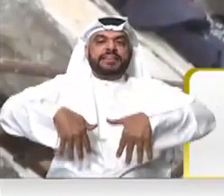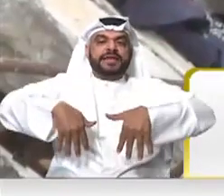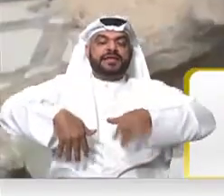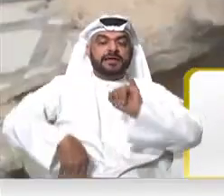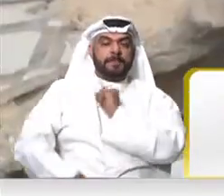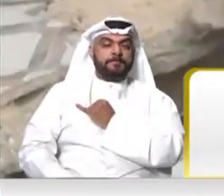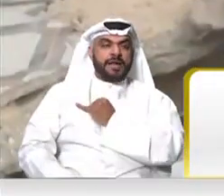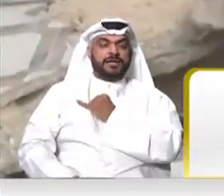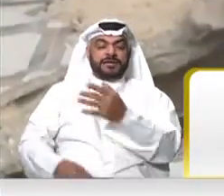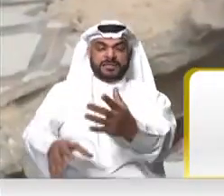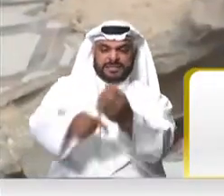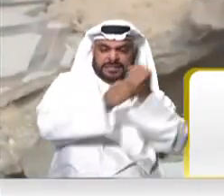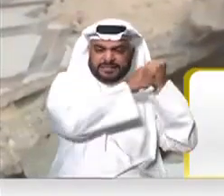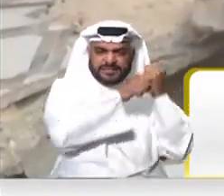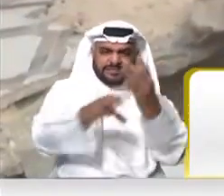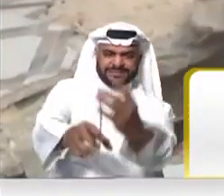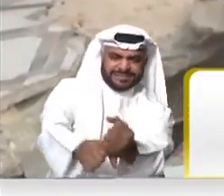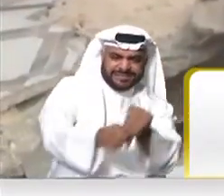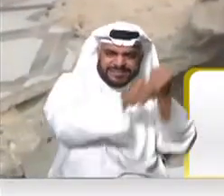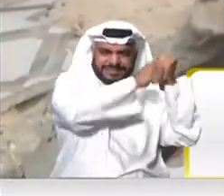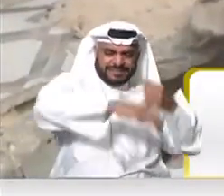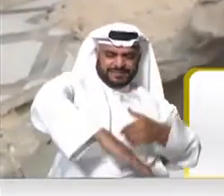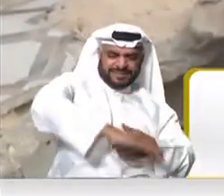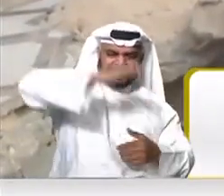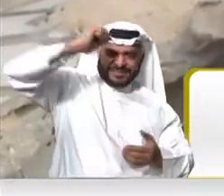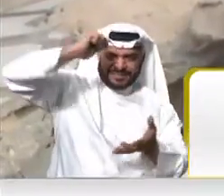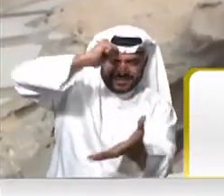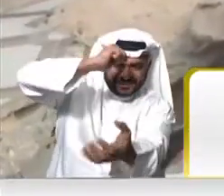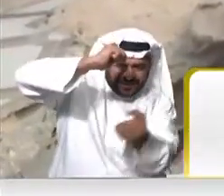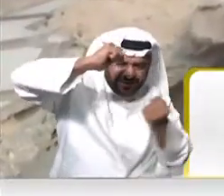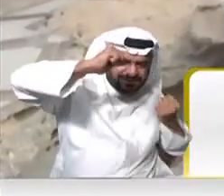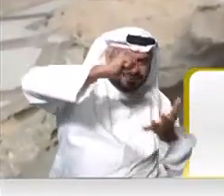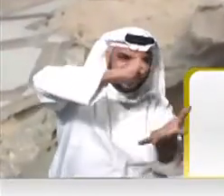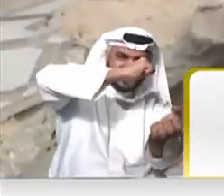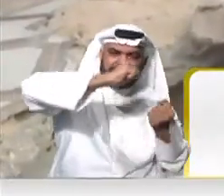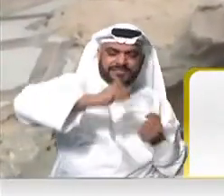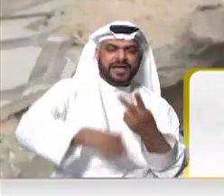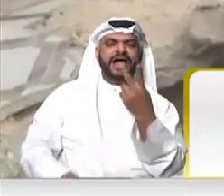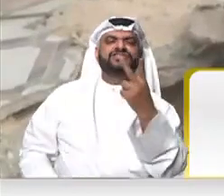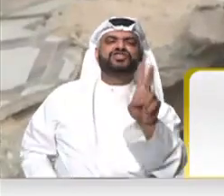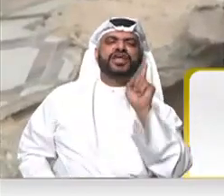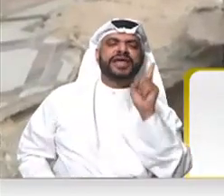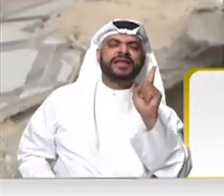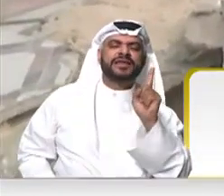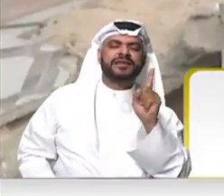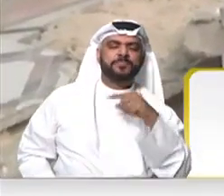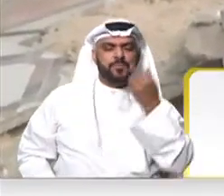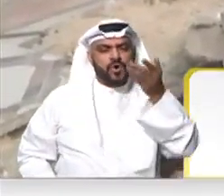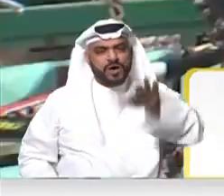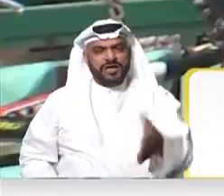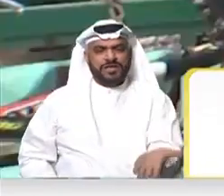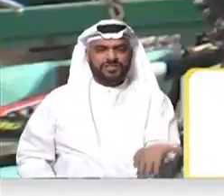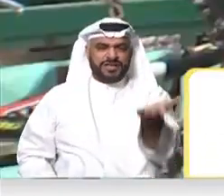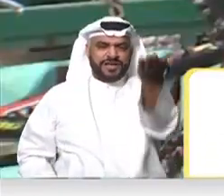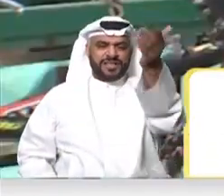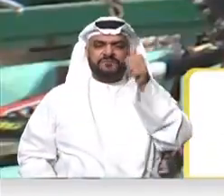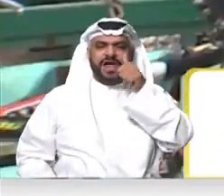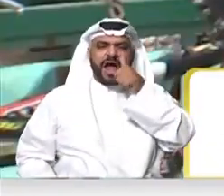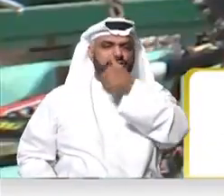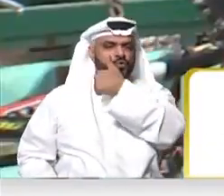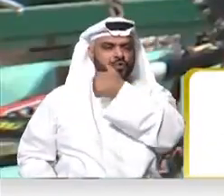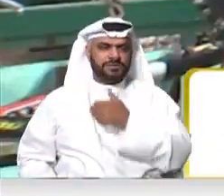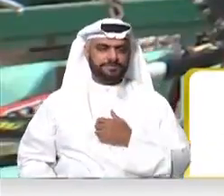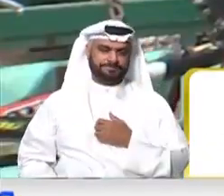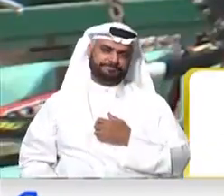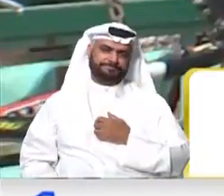شهيدا خلال الساعات التي تلت انسحاب جيش الاحتلال الإسرائيلي من خان يونس. صرت أتمنى